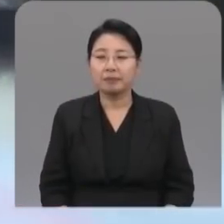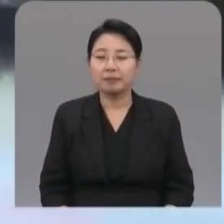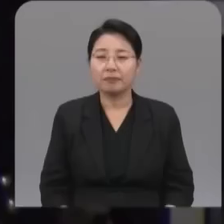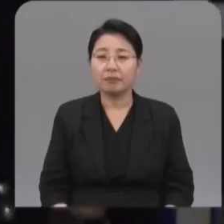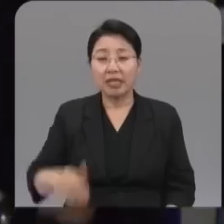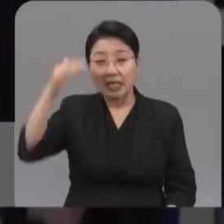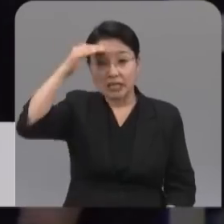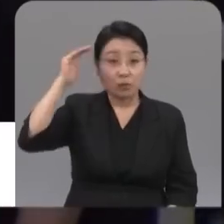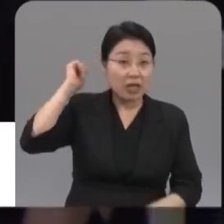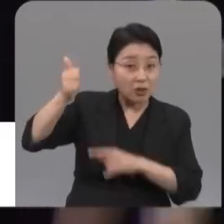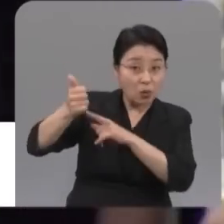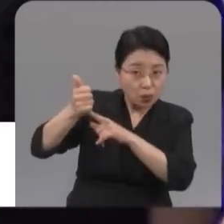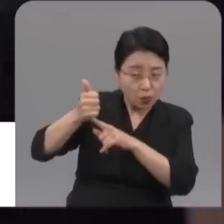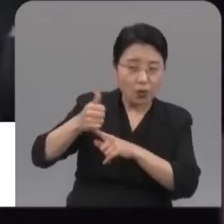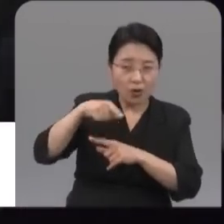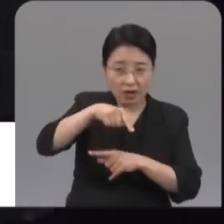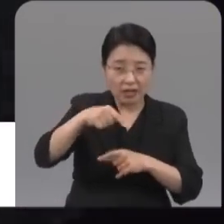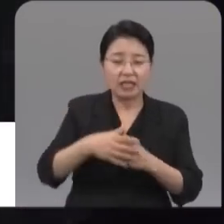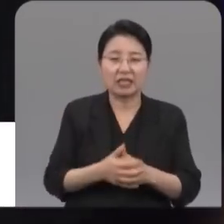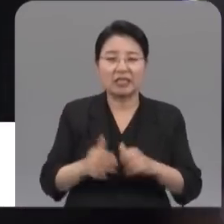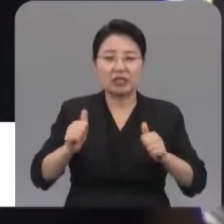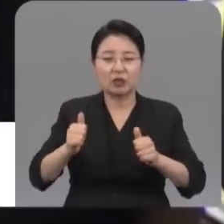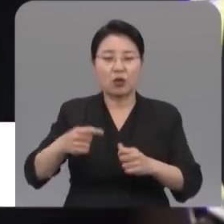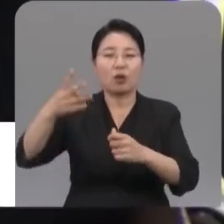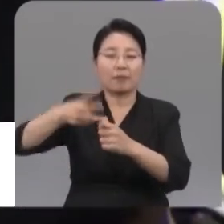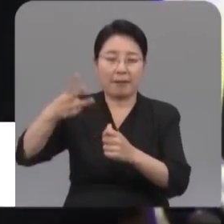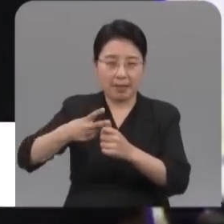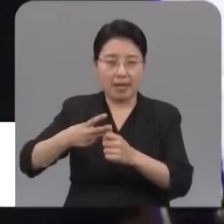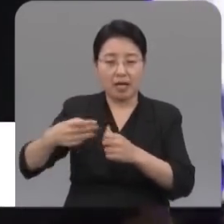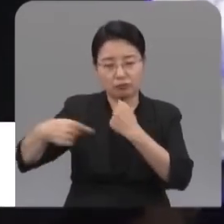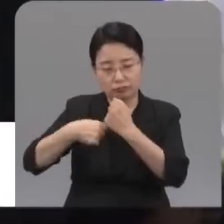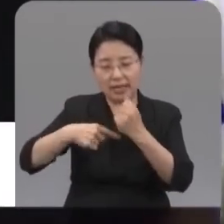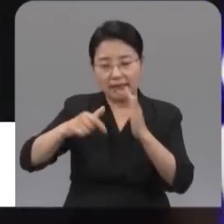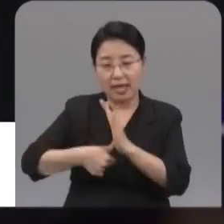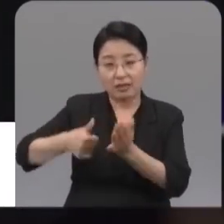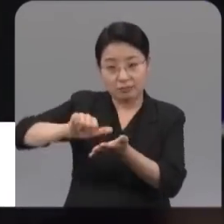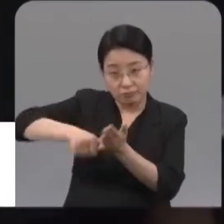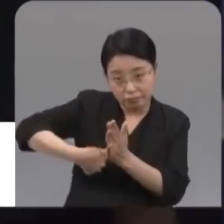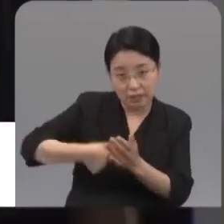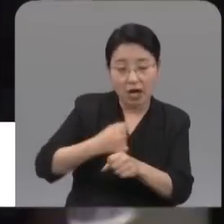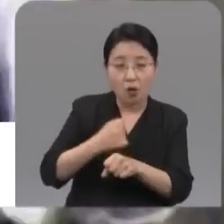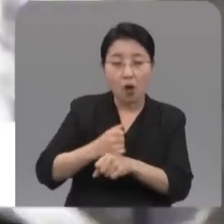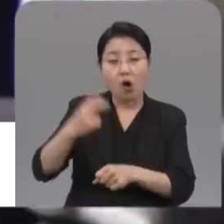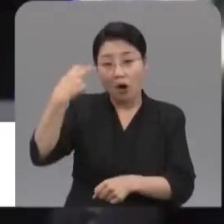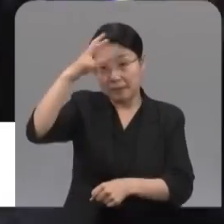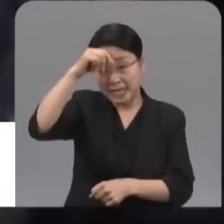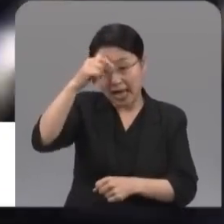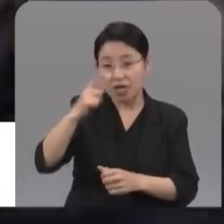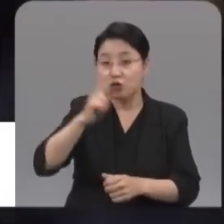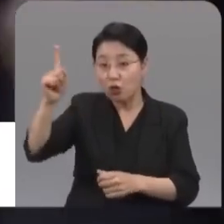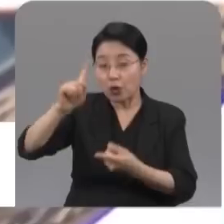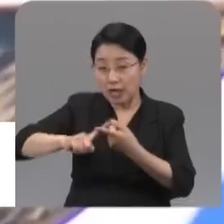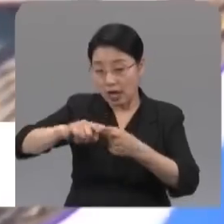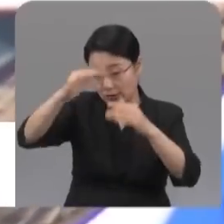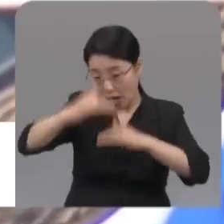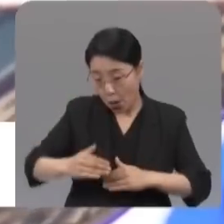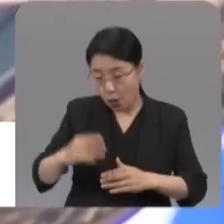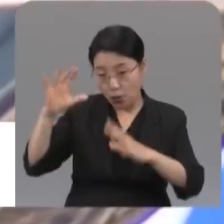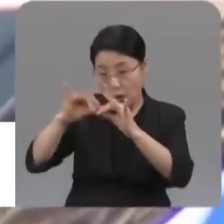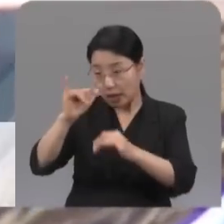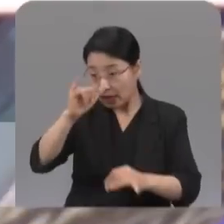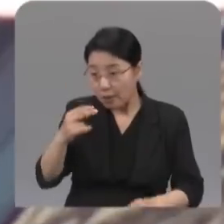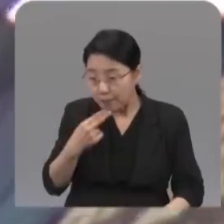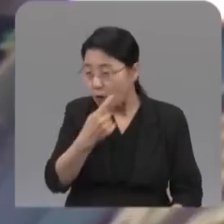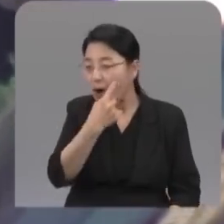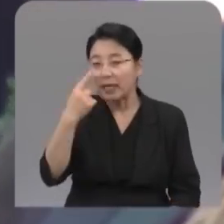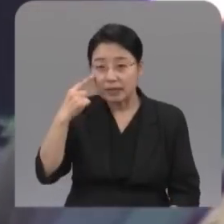네, 트럼프 전 대통령은 기소 인부 절차에서 지문을 채취하고 검찰 기소 내용에 동의하는지 여부를 변호사 입회하에 묻고